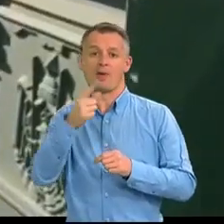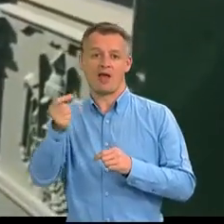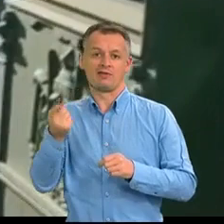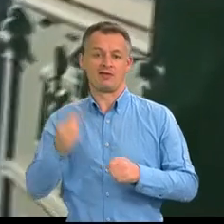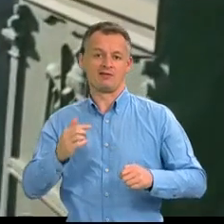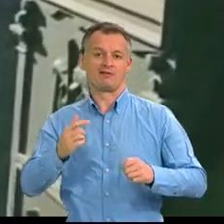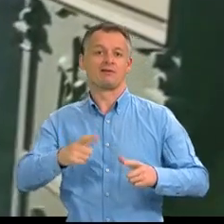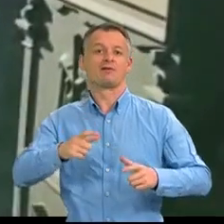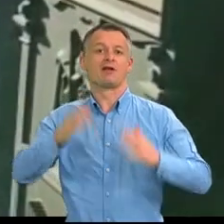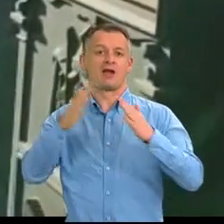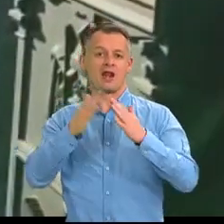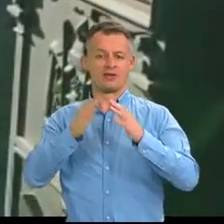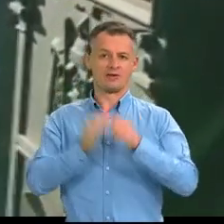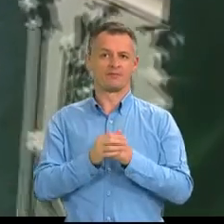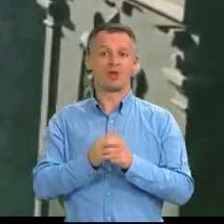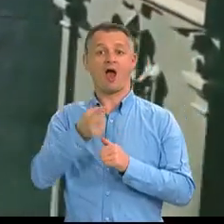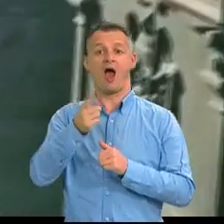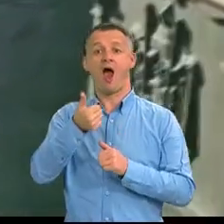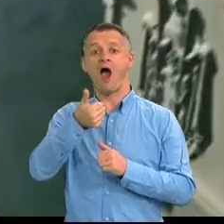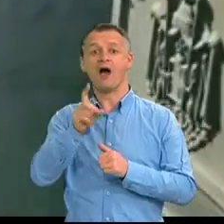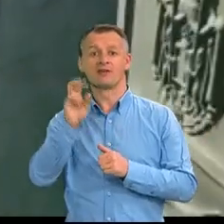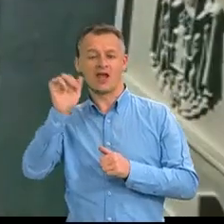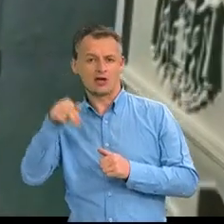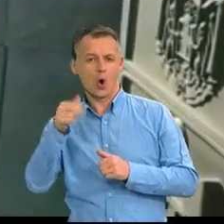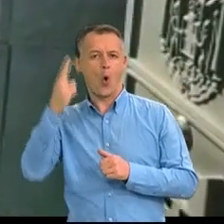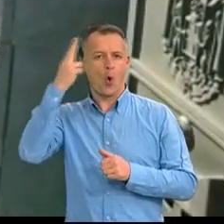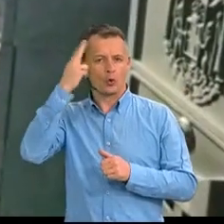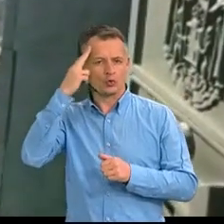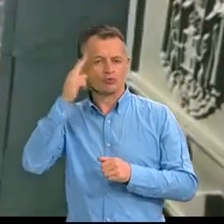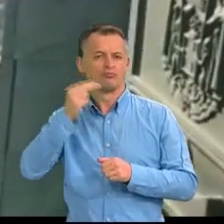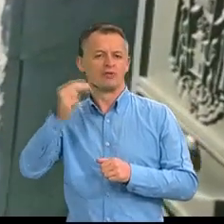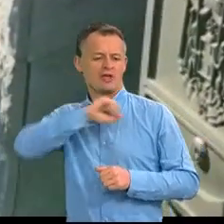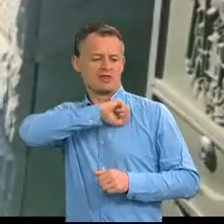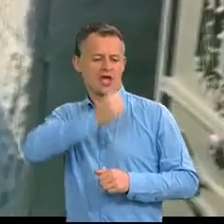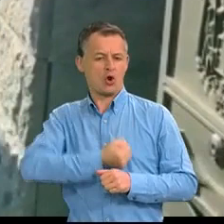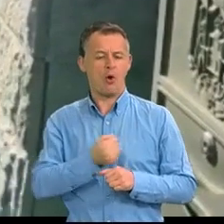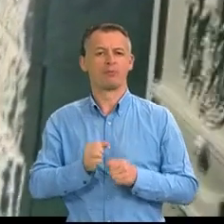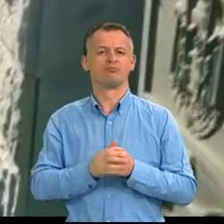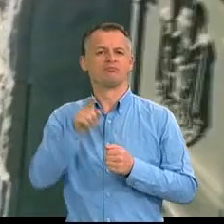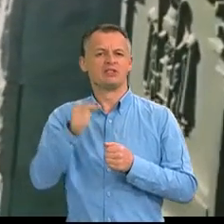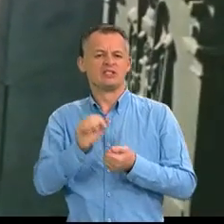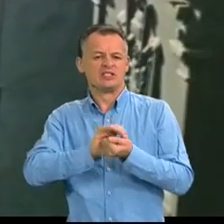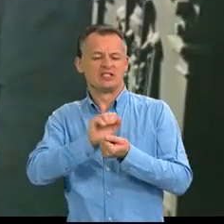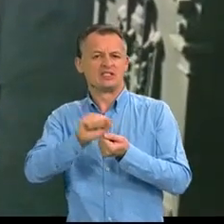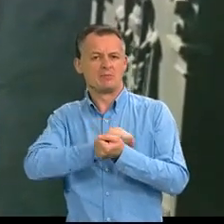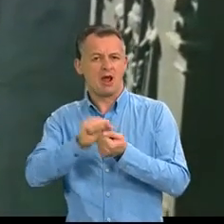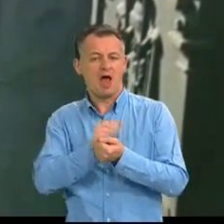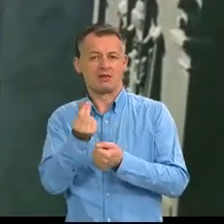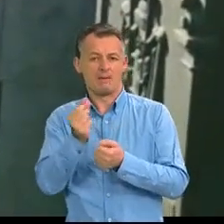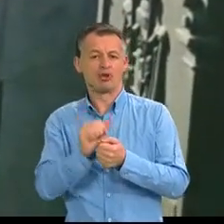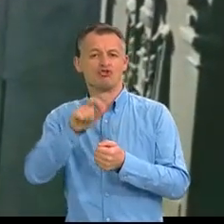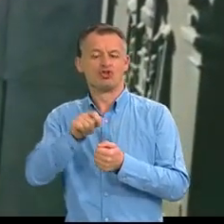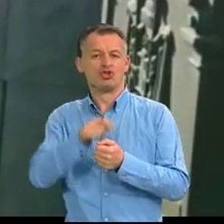Adrian Corduneanu este unul dintre cei mai cunoscuți interlopi din Iași. Suspect într-un dosar deschis pentru camătă, spălare de bani și tentativă de